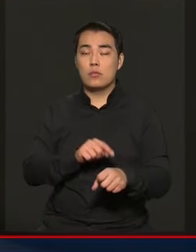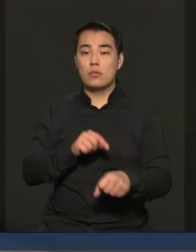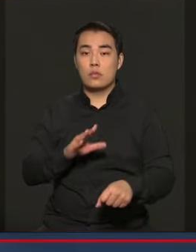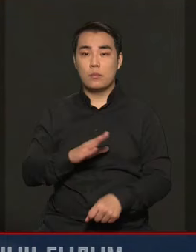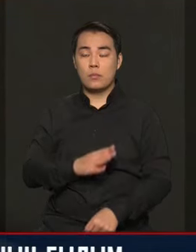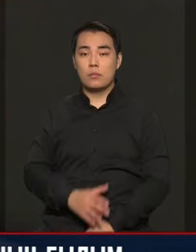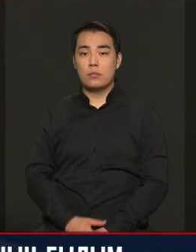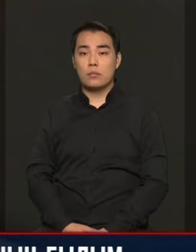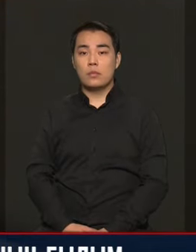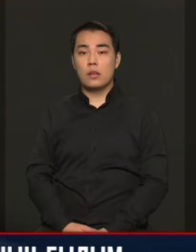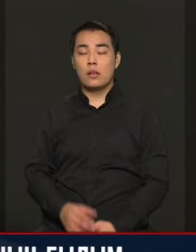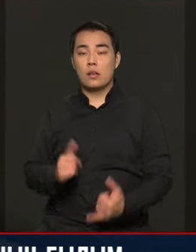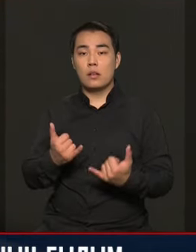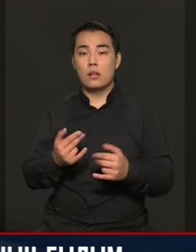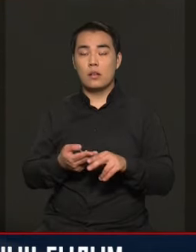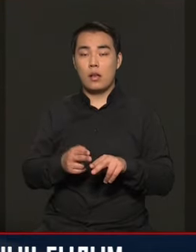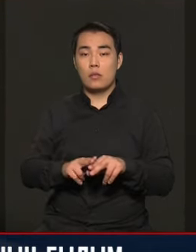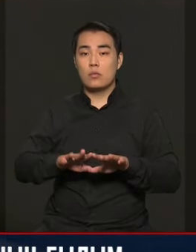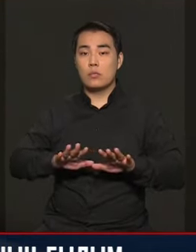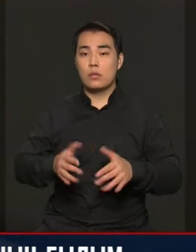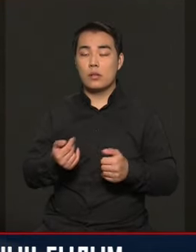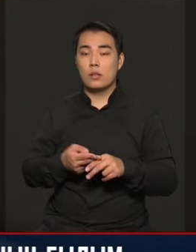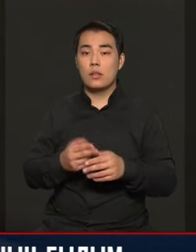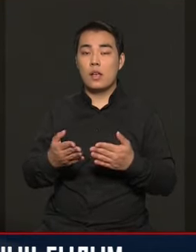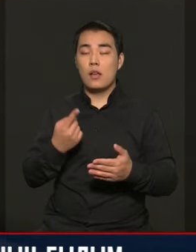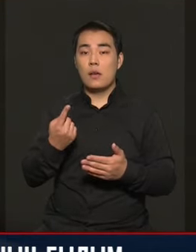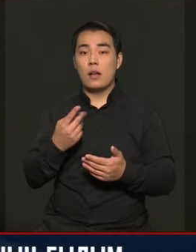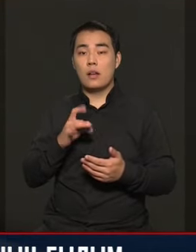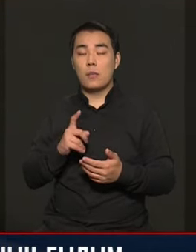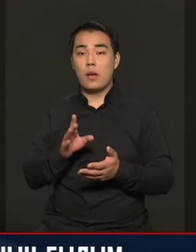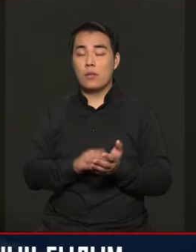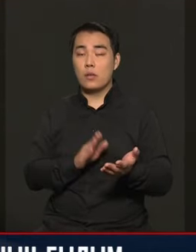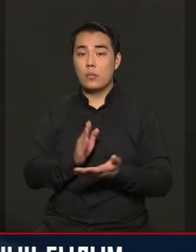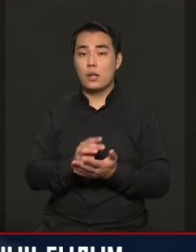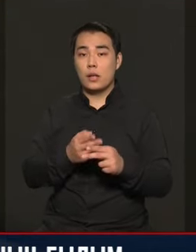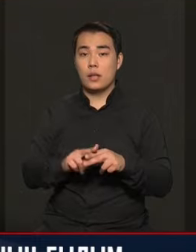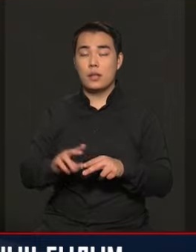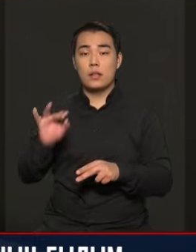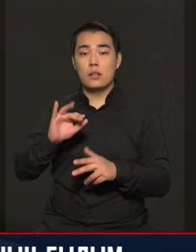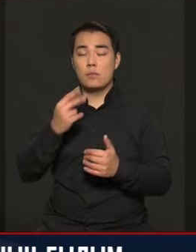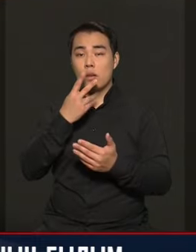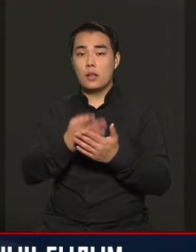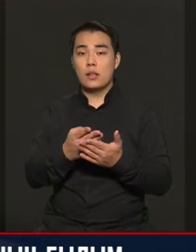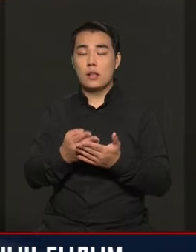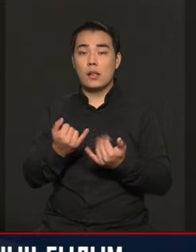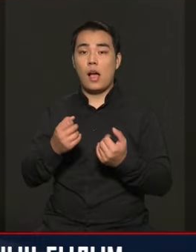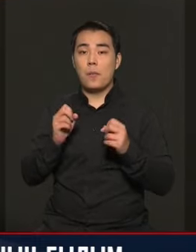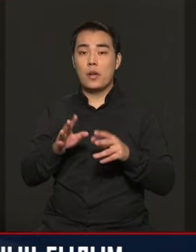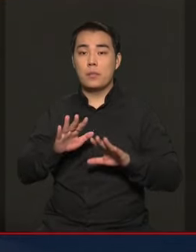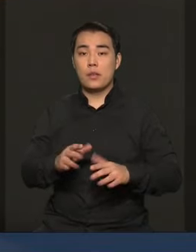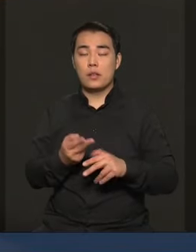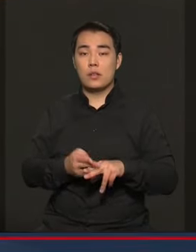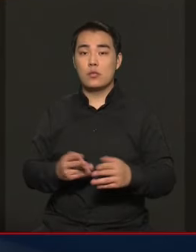Тобалжу, абыржу, оңар арты үрейленіп алып кеп соғат деген болса, бұл әрине біздің сілкініске қауіпті аймақтарда